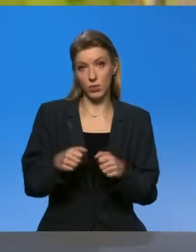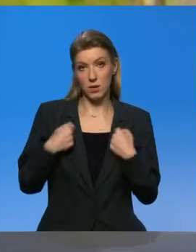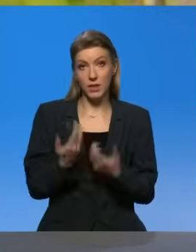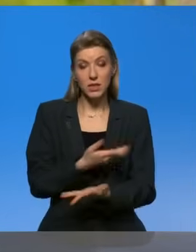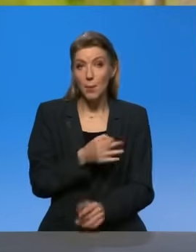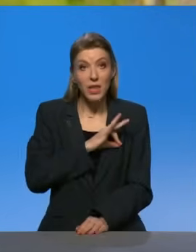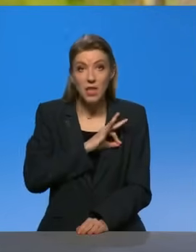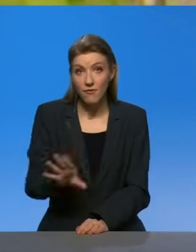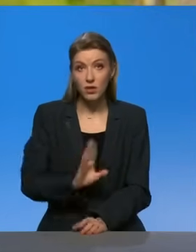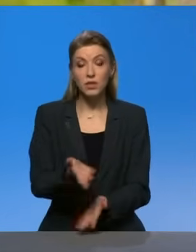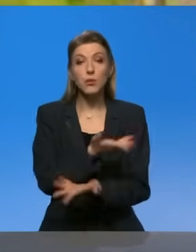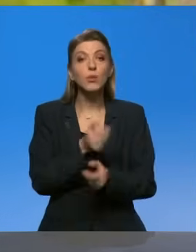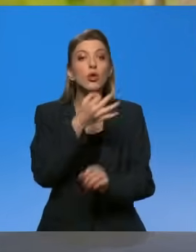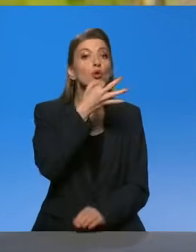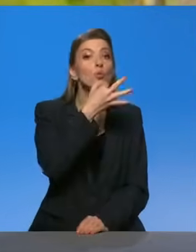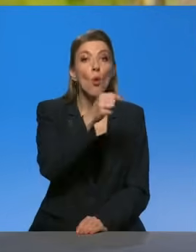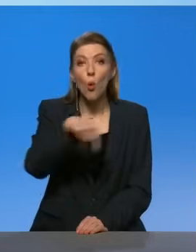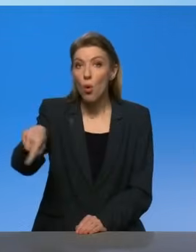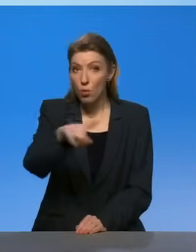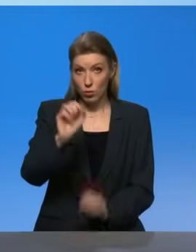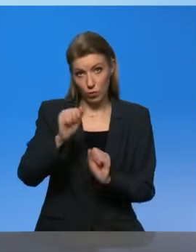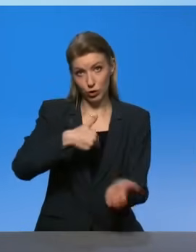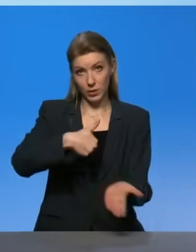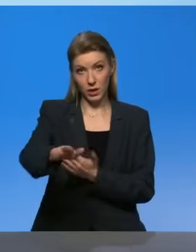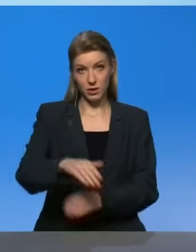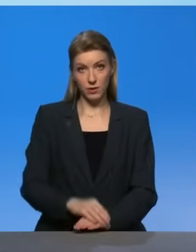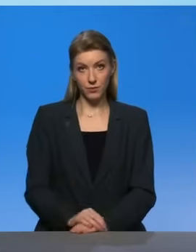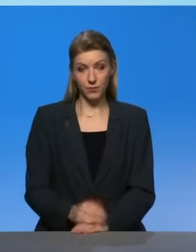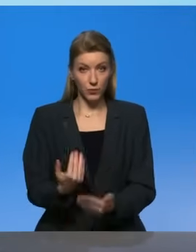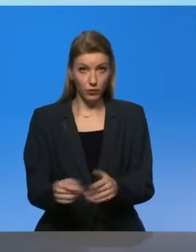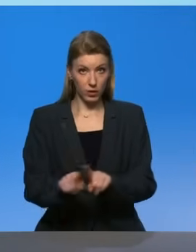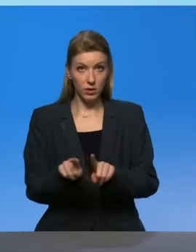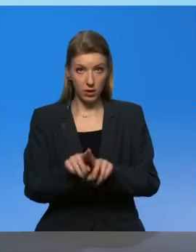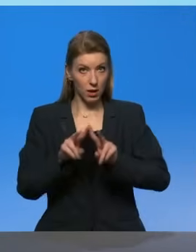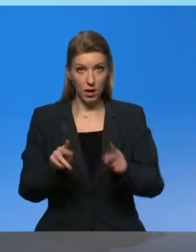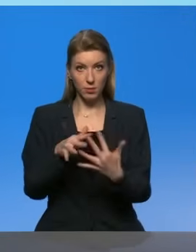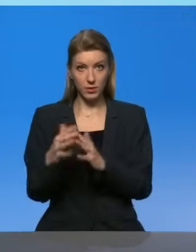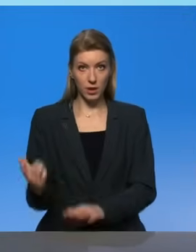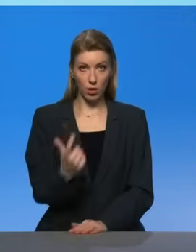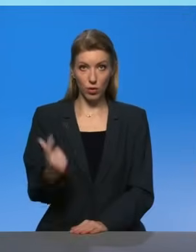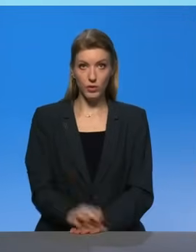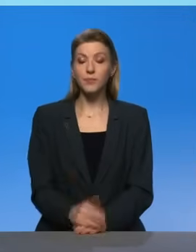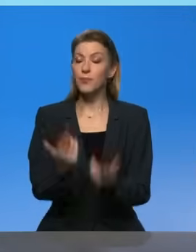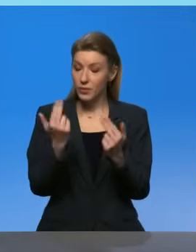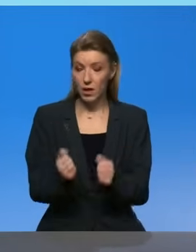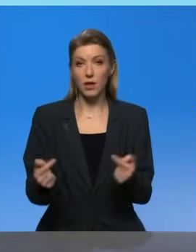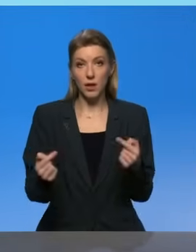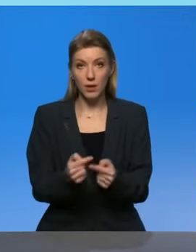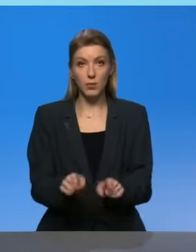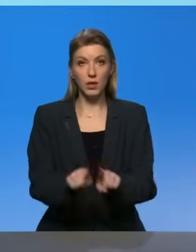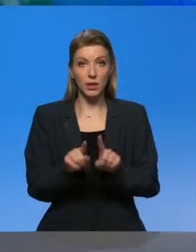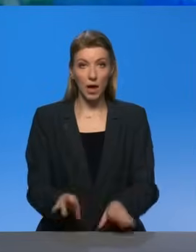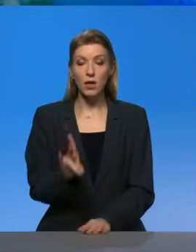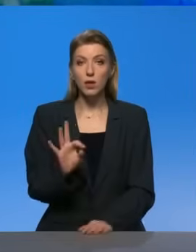любому можем отказать. То же самое, наверное, да, происходит и в сельхозсфере. Именно так они и делают, но это как бы частный